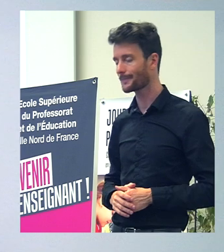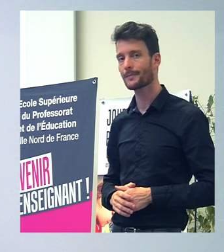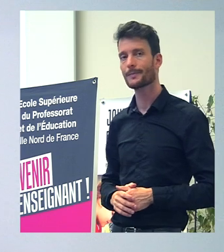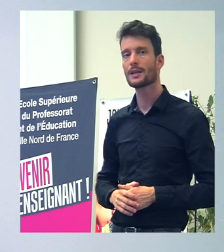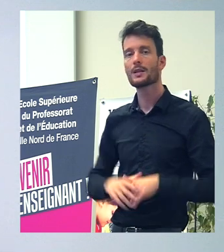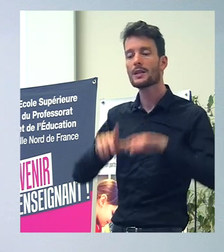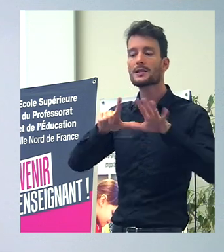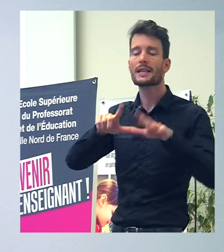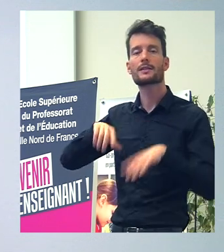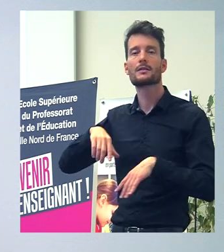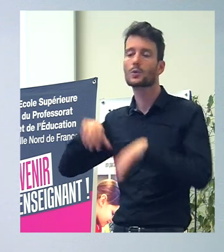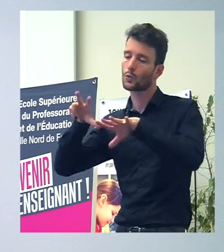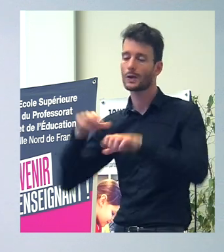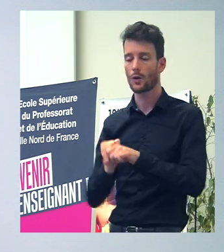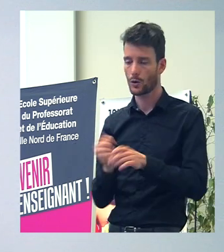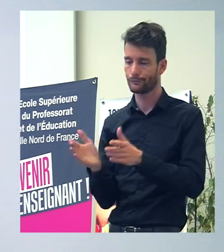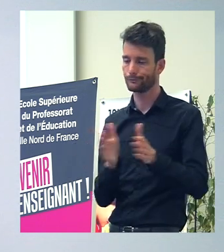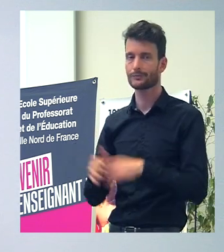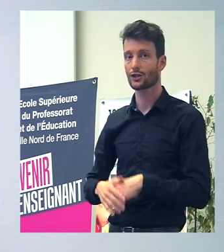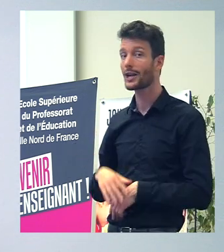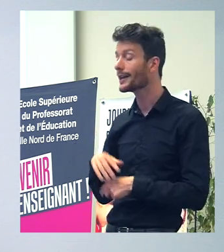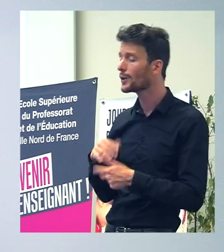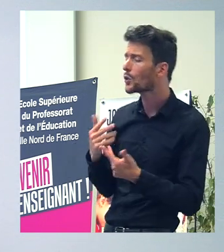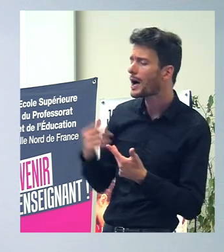7-8 ans, trois questions.